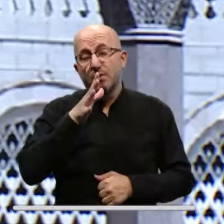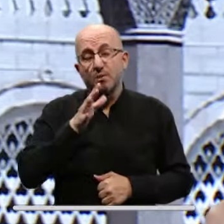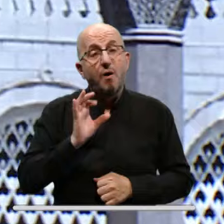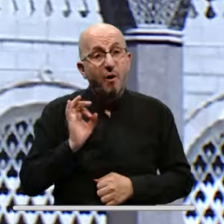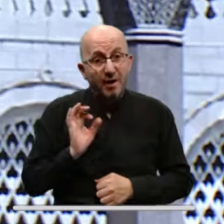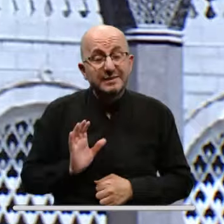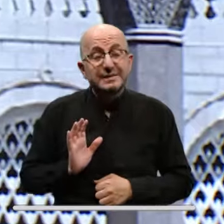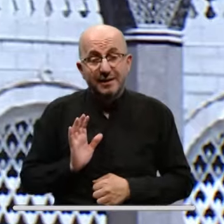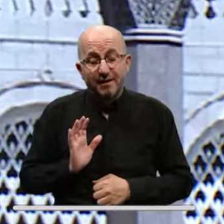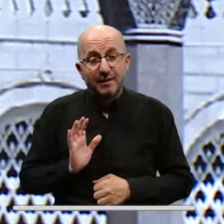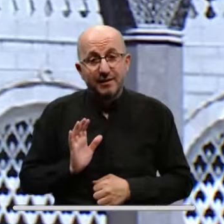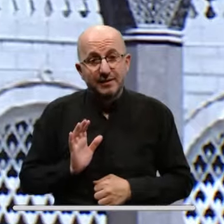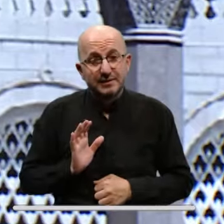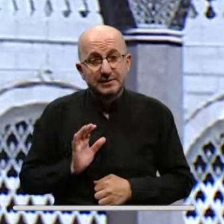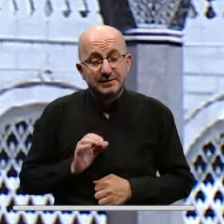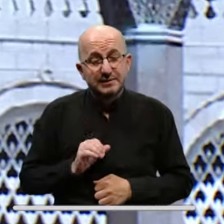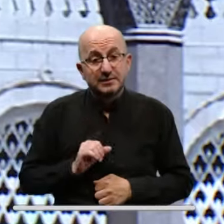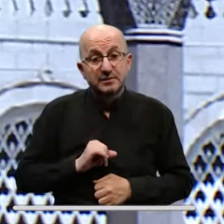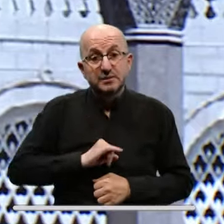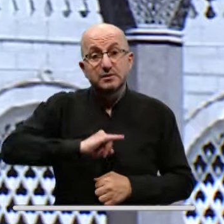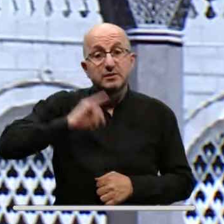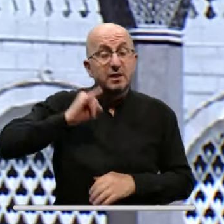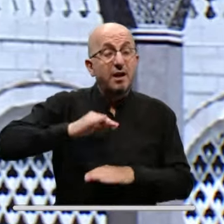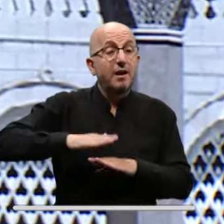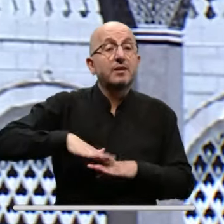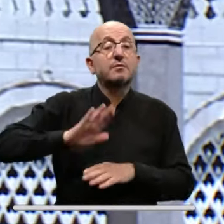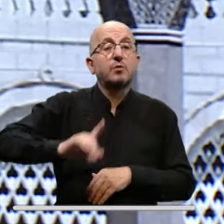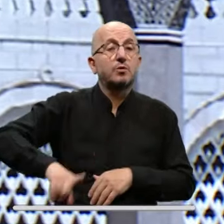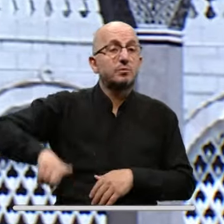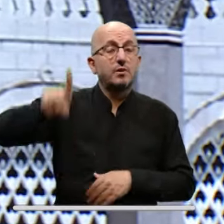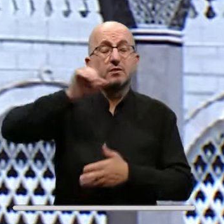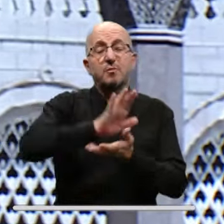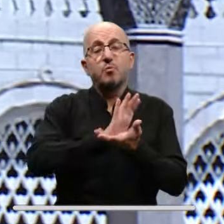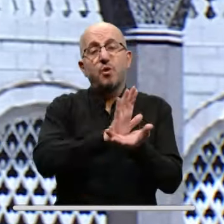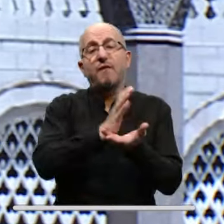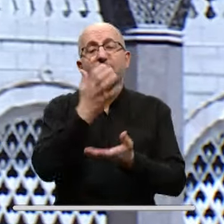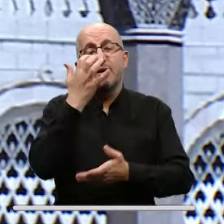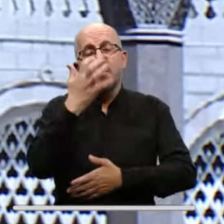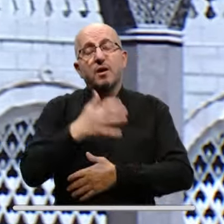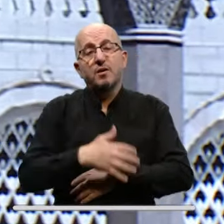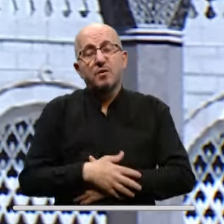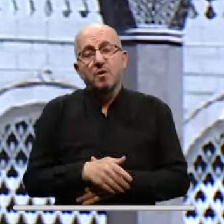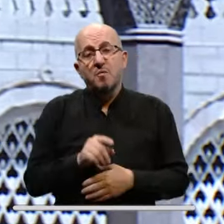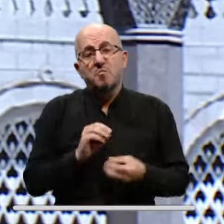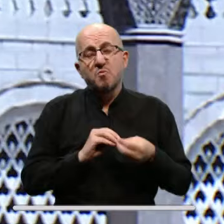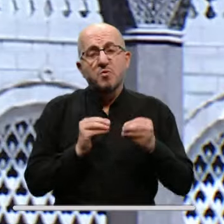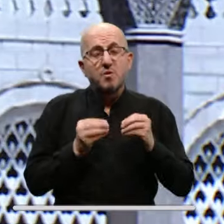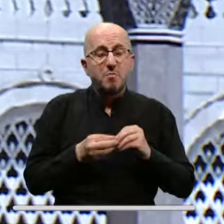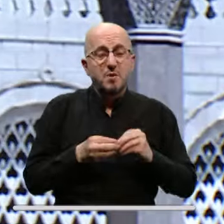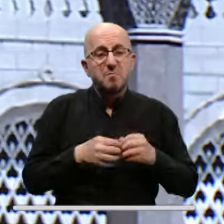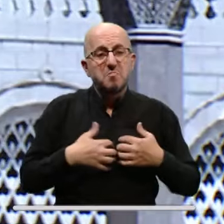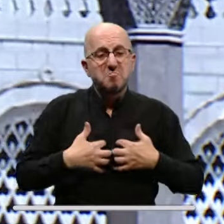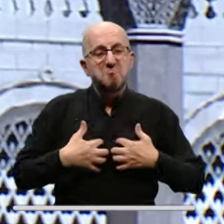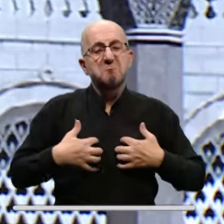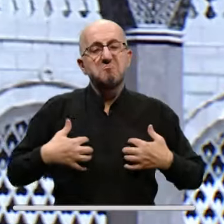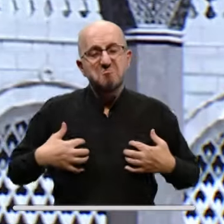Öyleyse ya Rabbi isyan etmiyorum ve senden ecir mükafat bekliyorum. Bu sıkıntılara göğüs germek